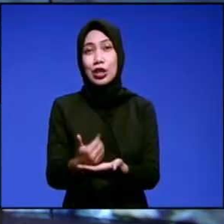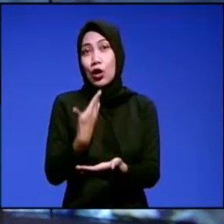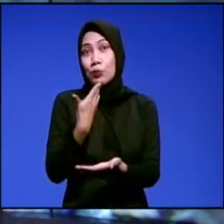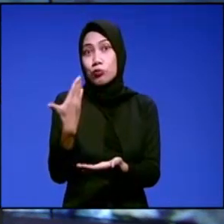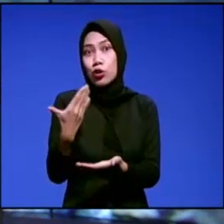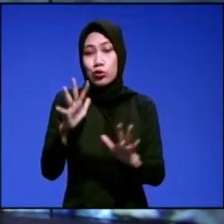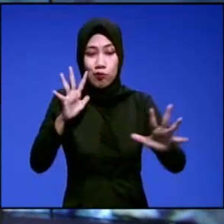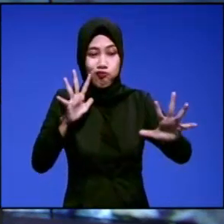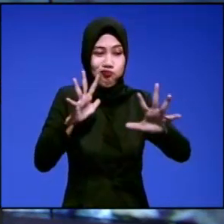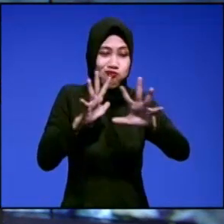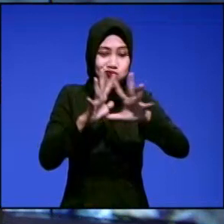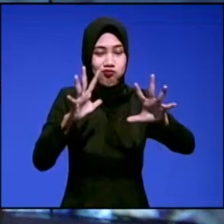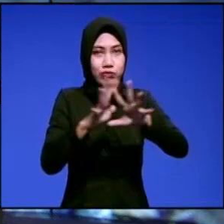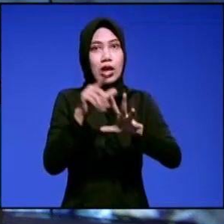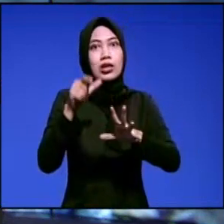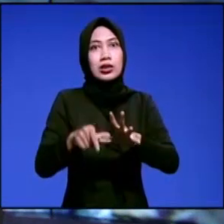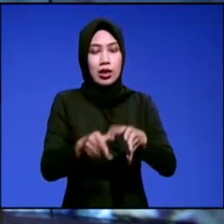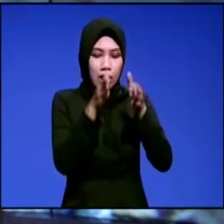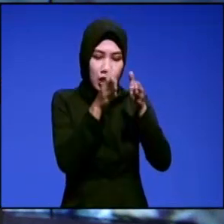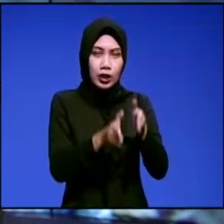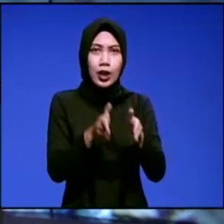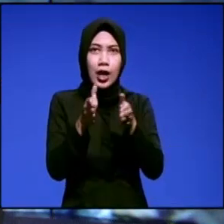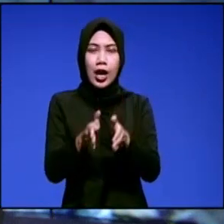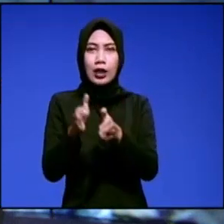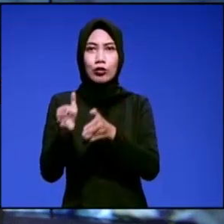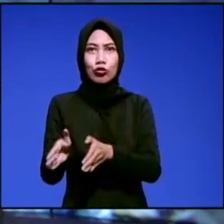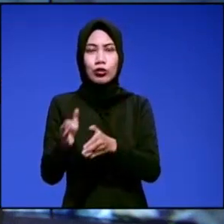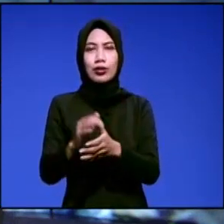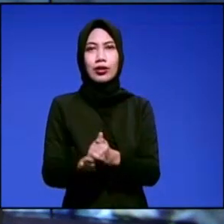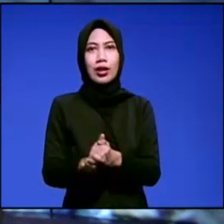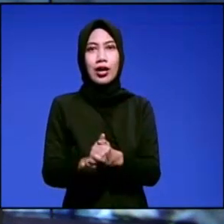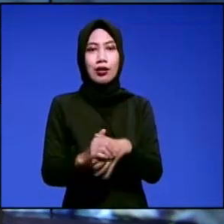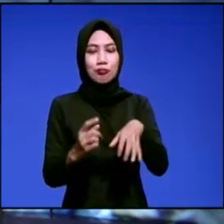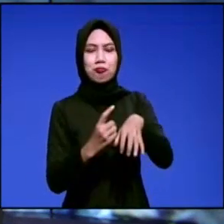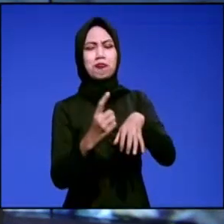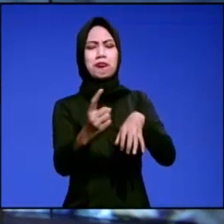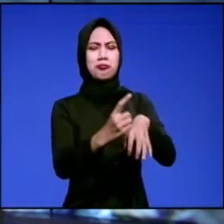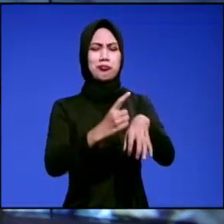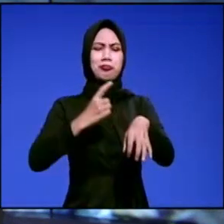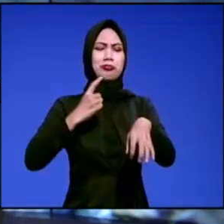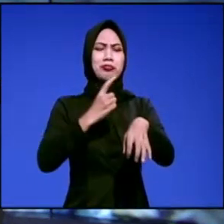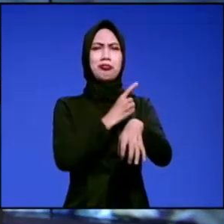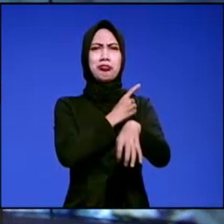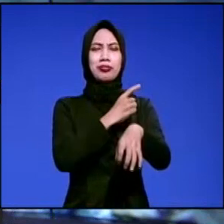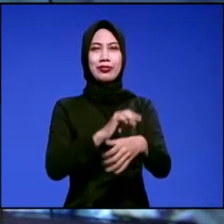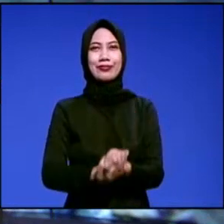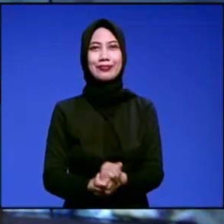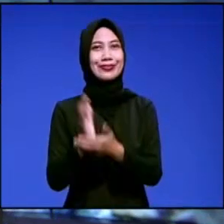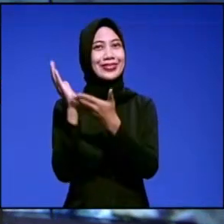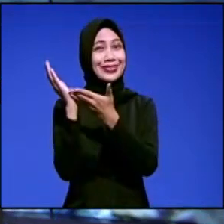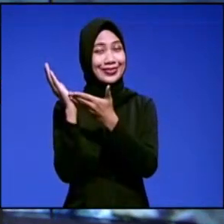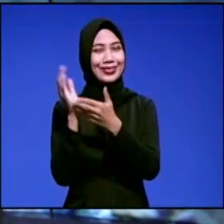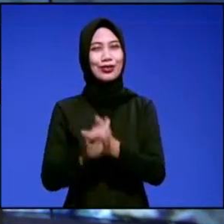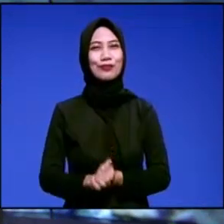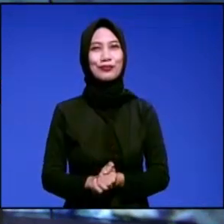disulap menjadi teratur dengan menerapkan konsep physical dan juga social distancing. Koresponden Trans 7 Damar Sinuko